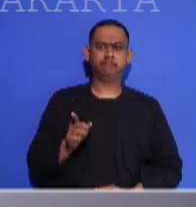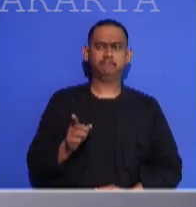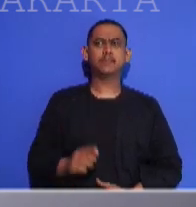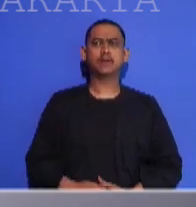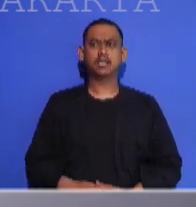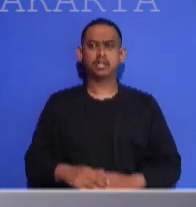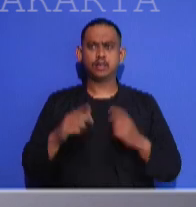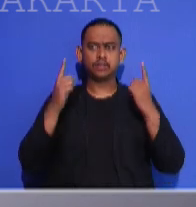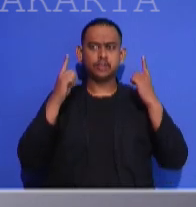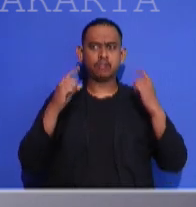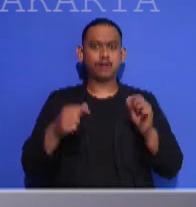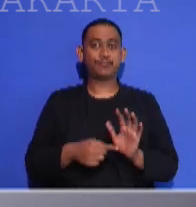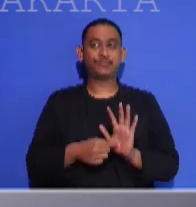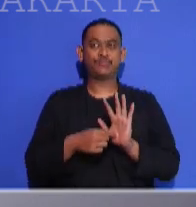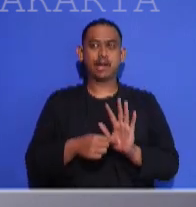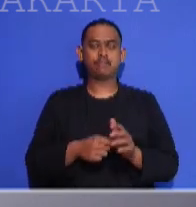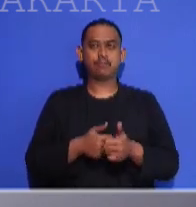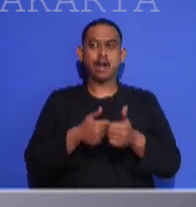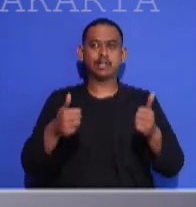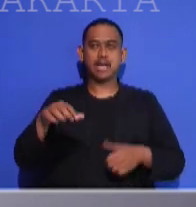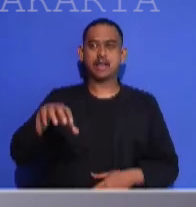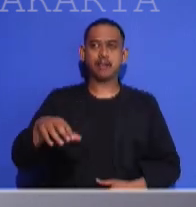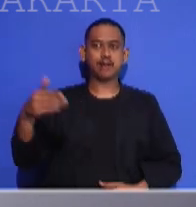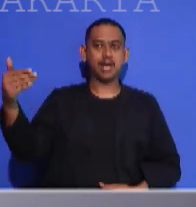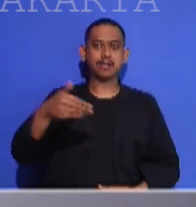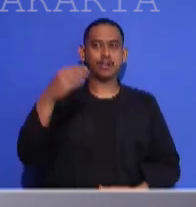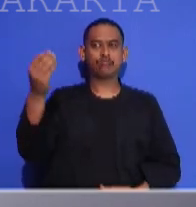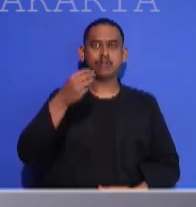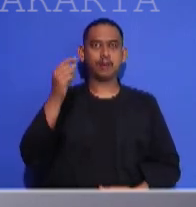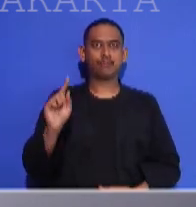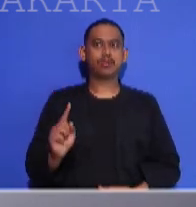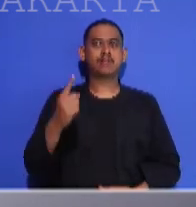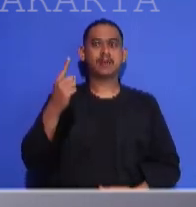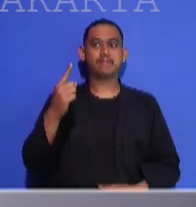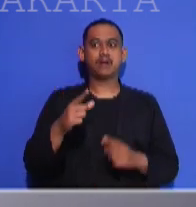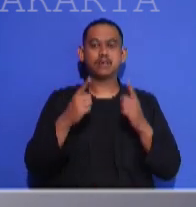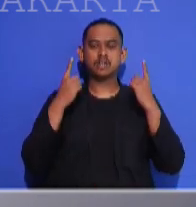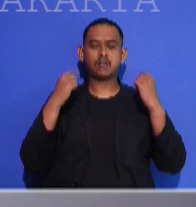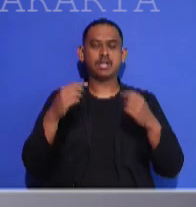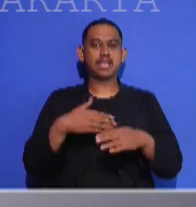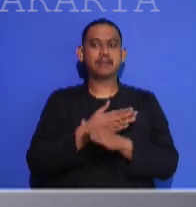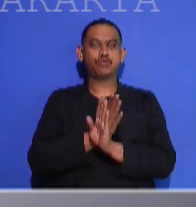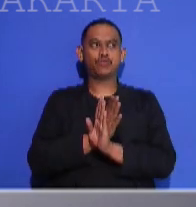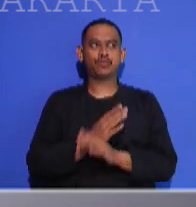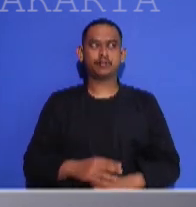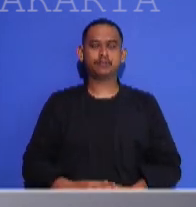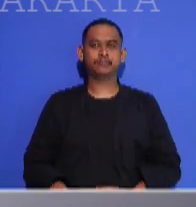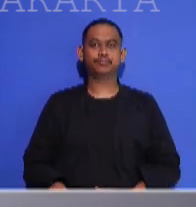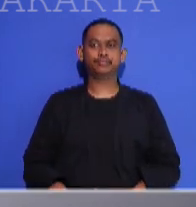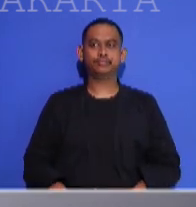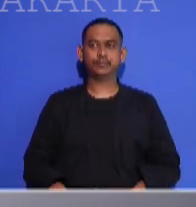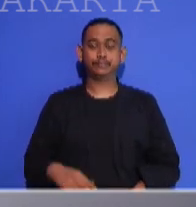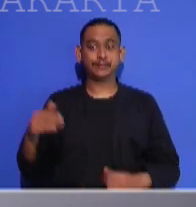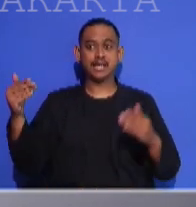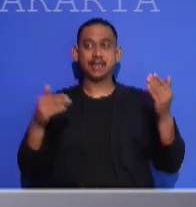Citra negatifnya menjadi salah satu destinasi pariwisata utama di Jawa Timur dengan pendekatan ekoturism yang melibatkan